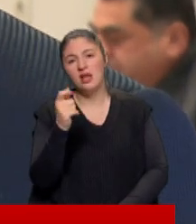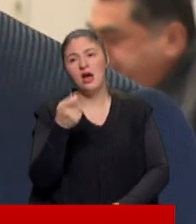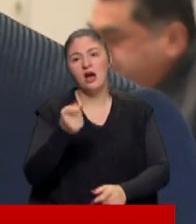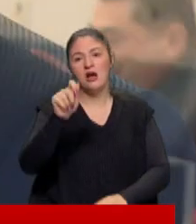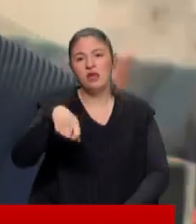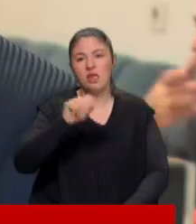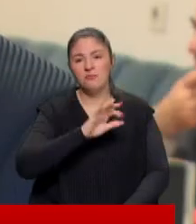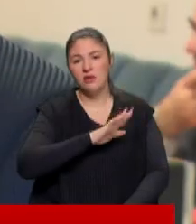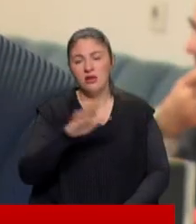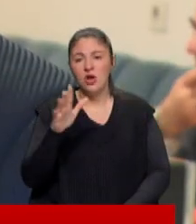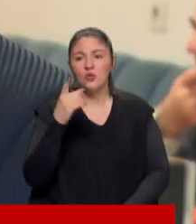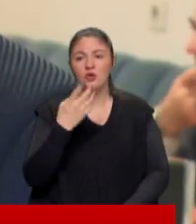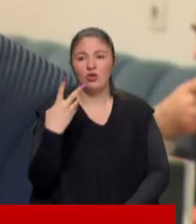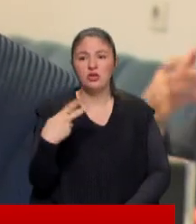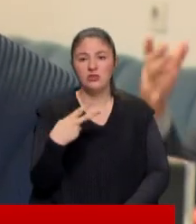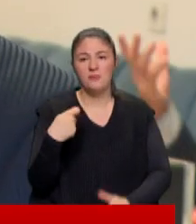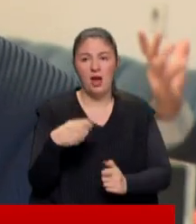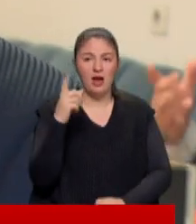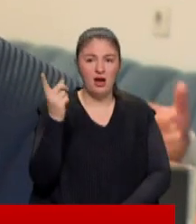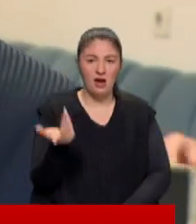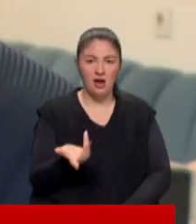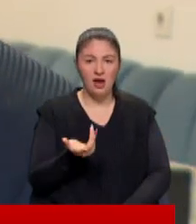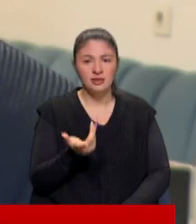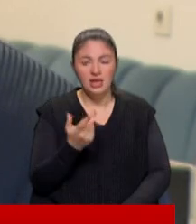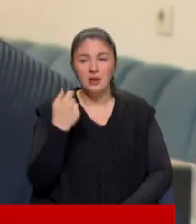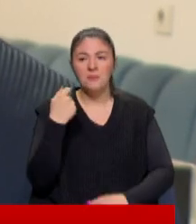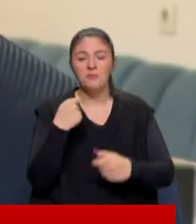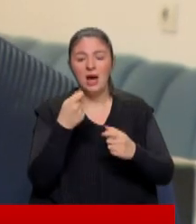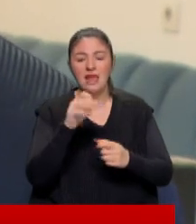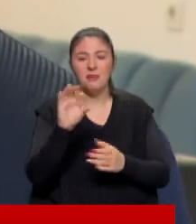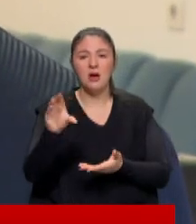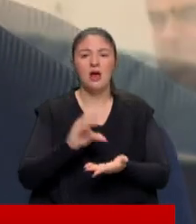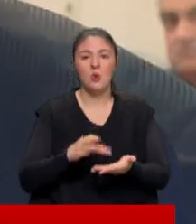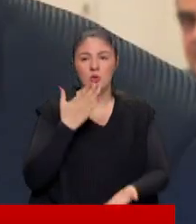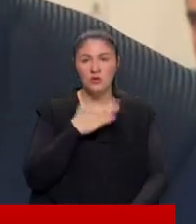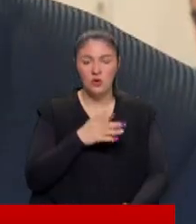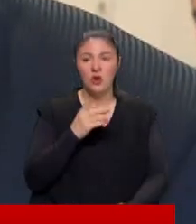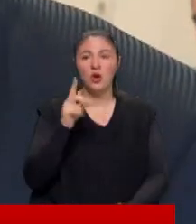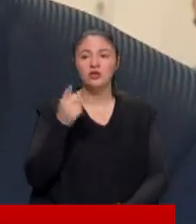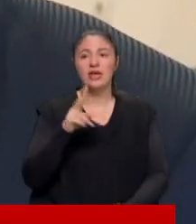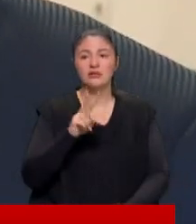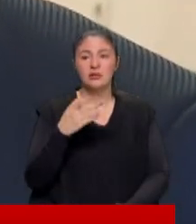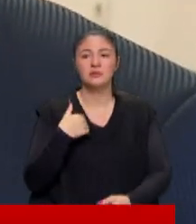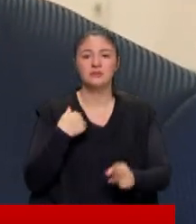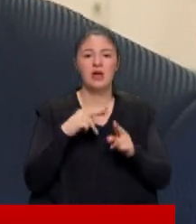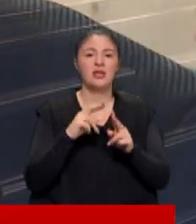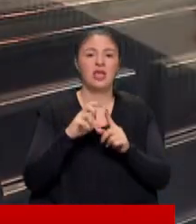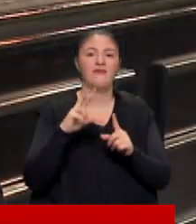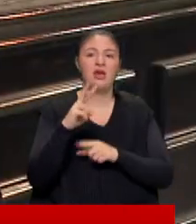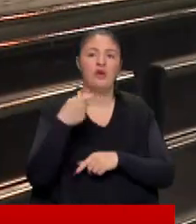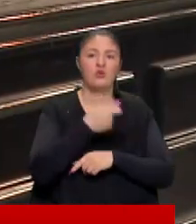kredi kartıdır. %4 kesinti yapıyor banka sizden. Yani paranızı tam olarak zaten alamıyorsunuz. %20'si de zaten bizim